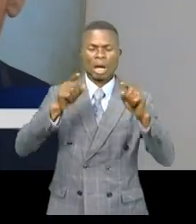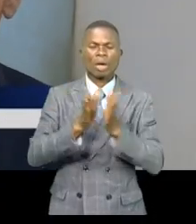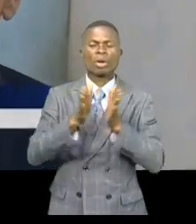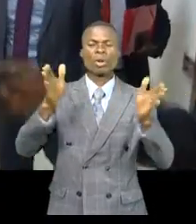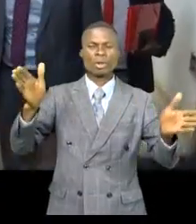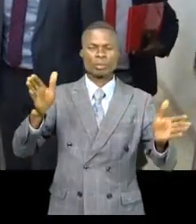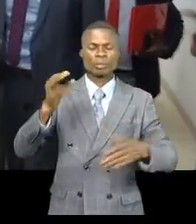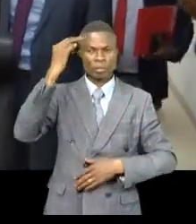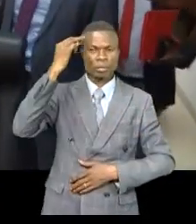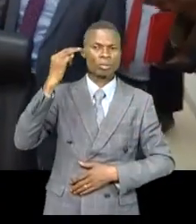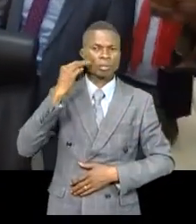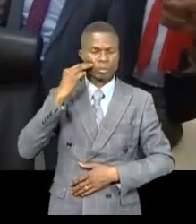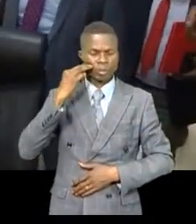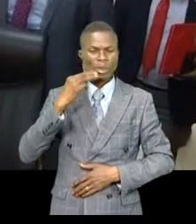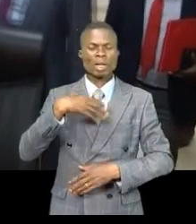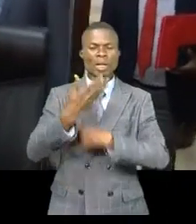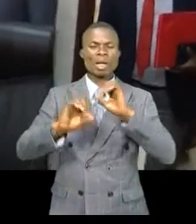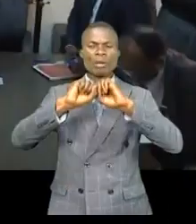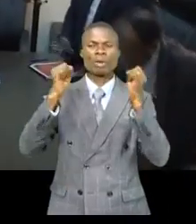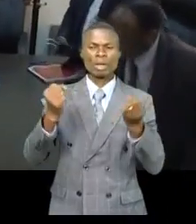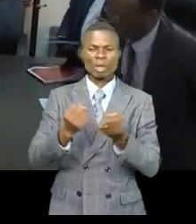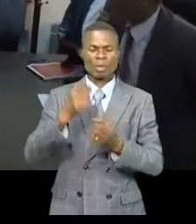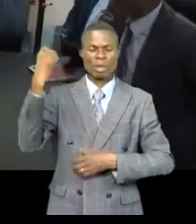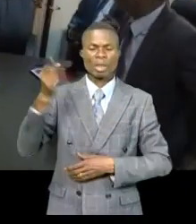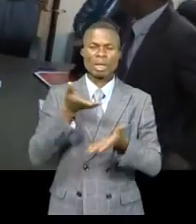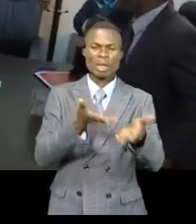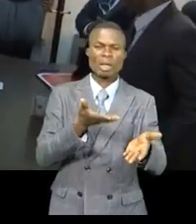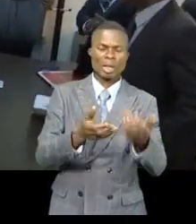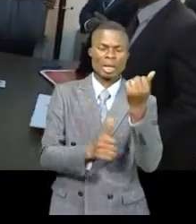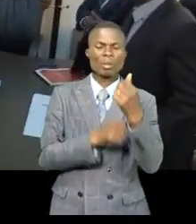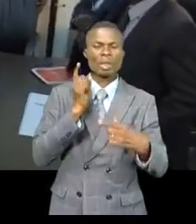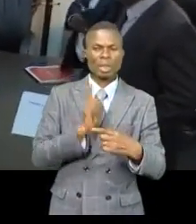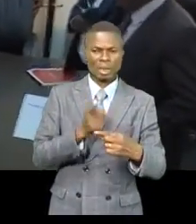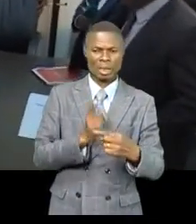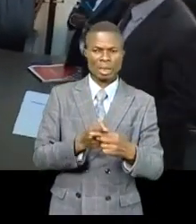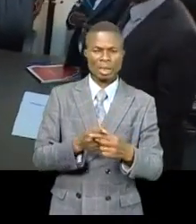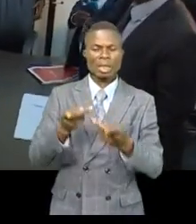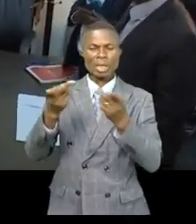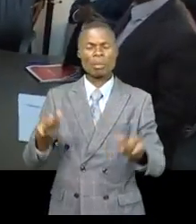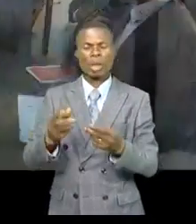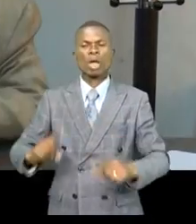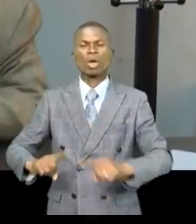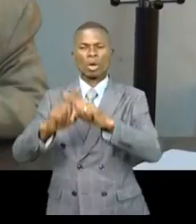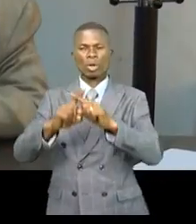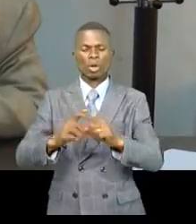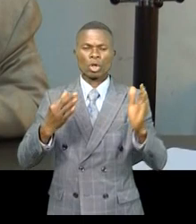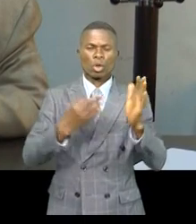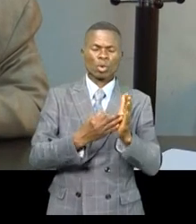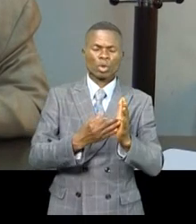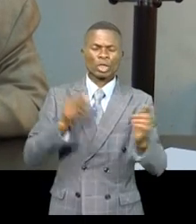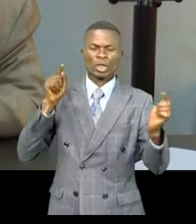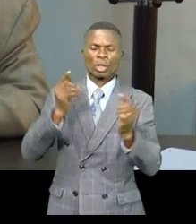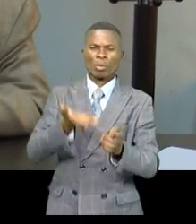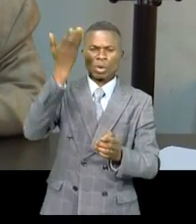au ministre que son enveloppe d'aide humanitaire pour les personnes en difficulté dans les zones de conflit passe de 8 à 15 millions de